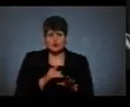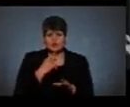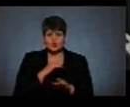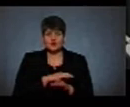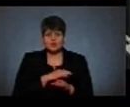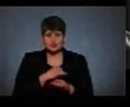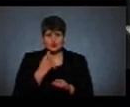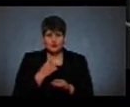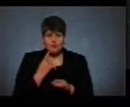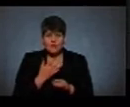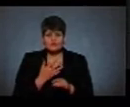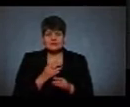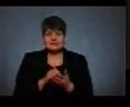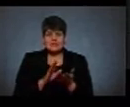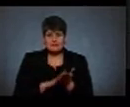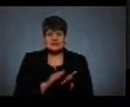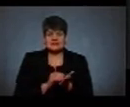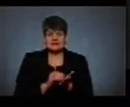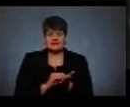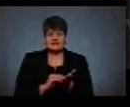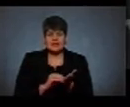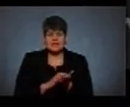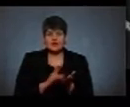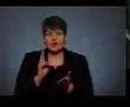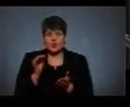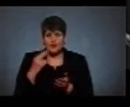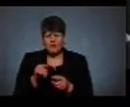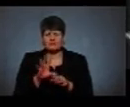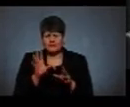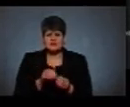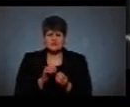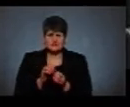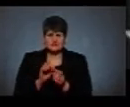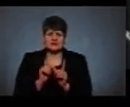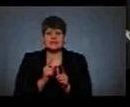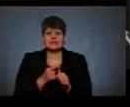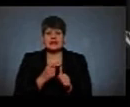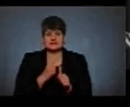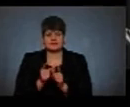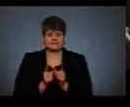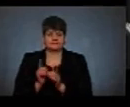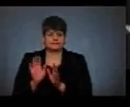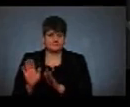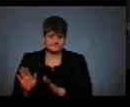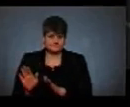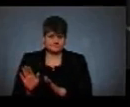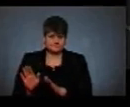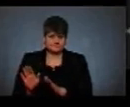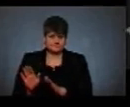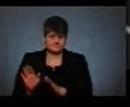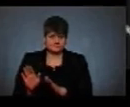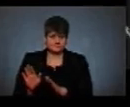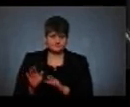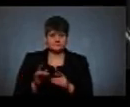мовою, запис в реєстрі державному, код, все залишається те саме, просто міняється назва для таких от